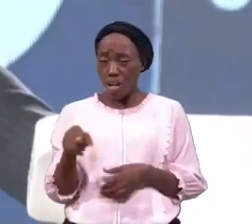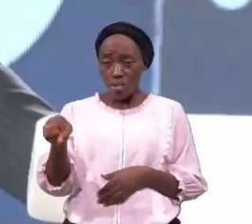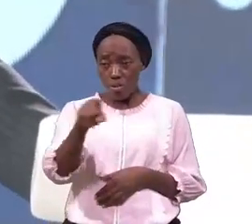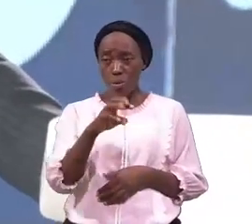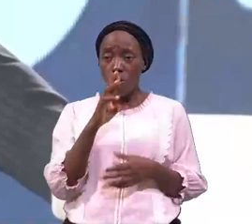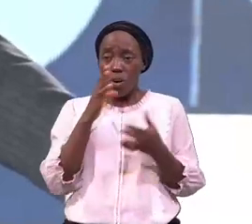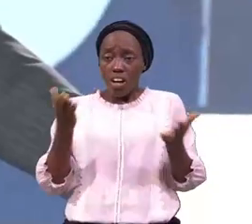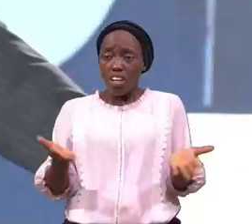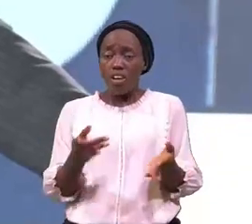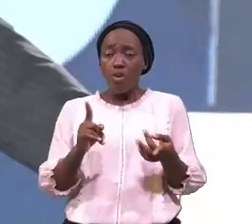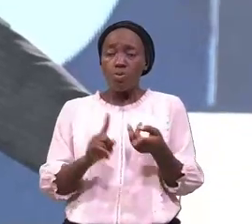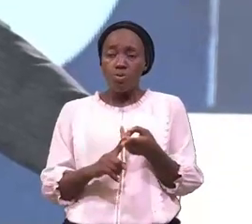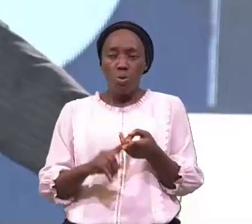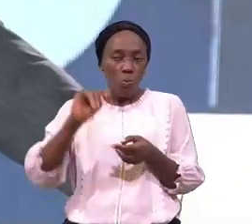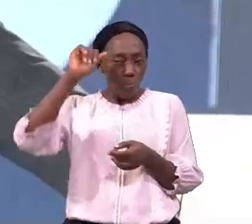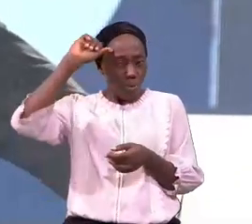ici,